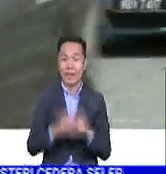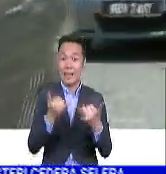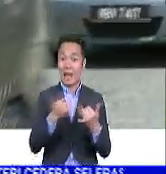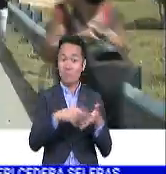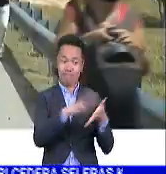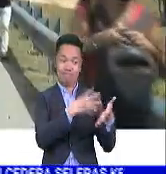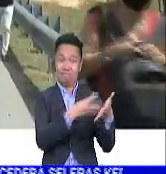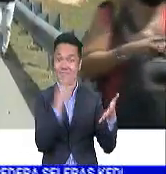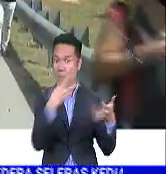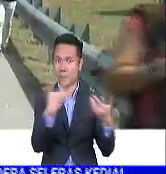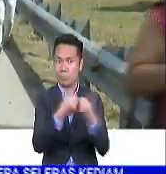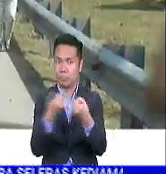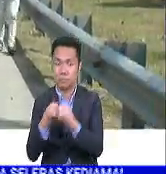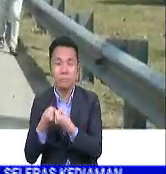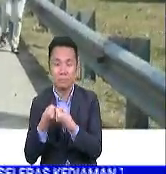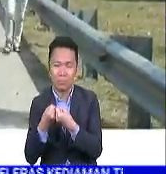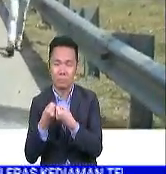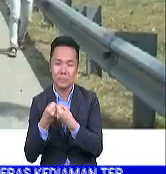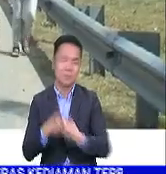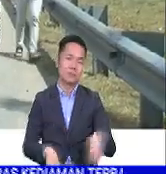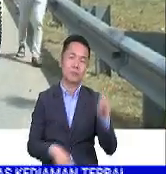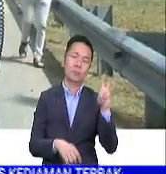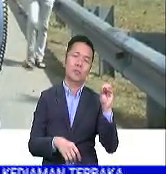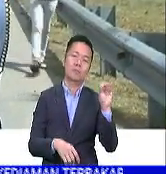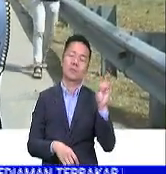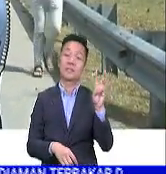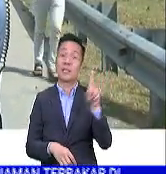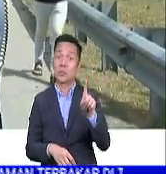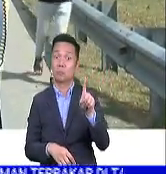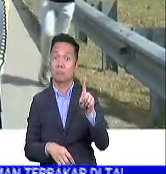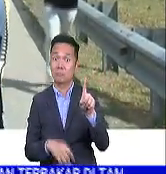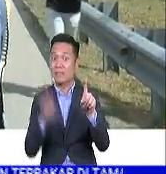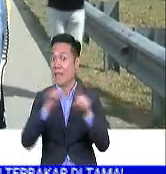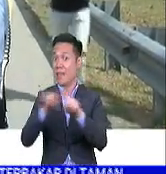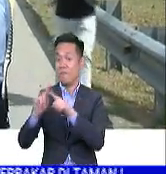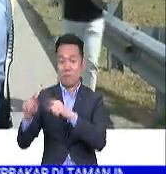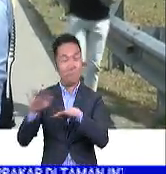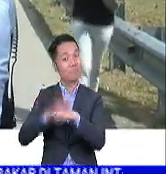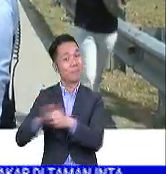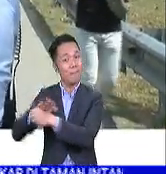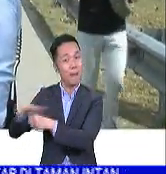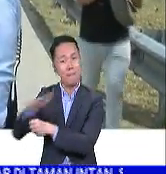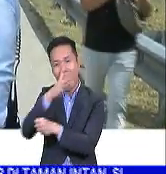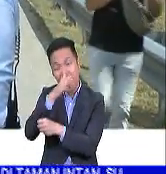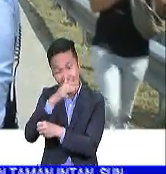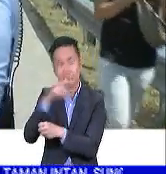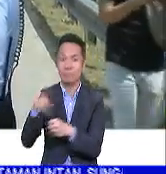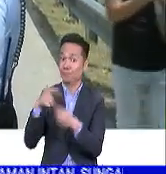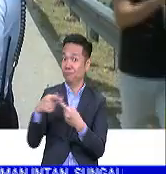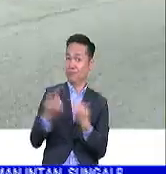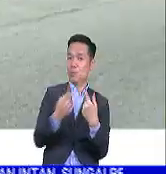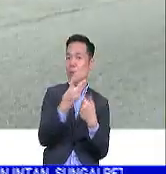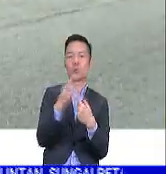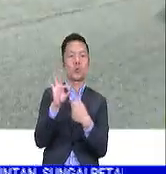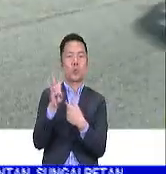Statistik kemalangan juga turut menunjukkan penurunan dengan 261 melibatkan 3 daerah di Melaka berbanding 273